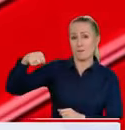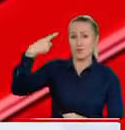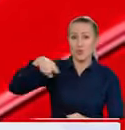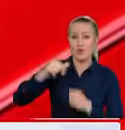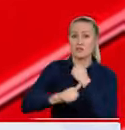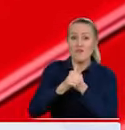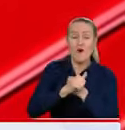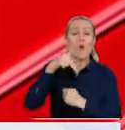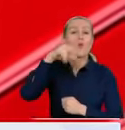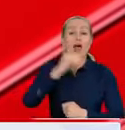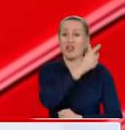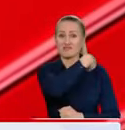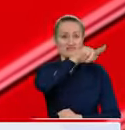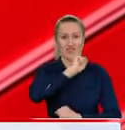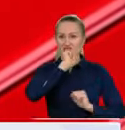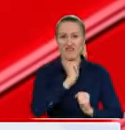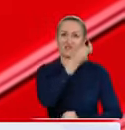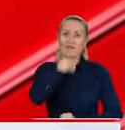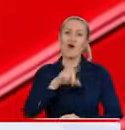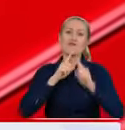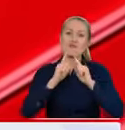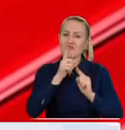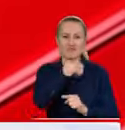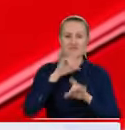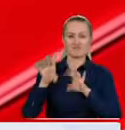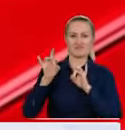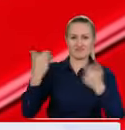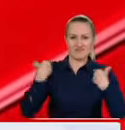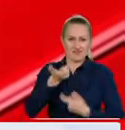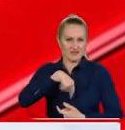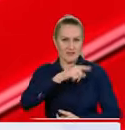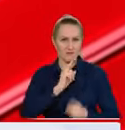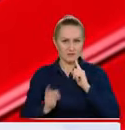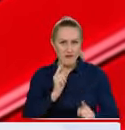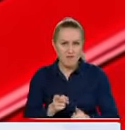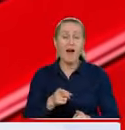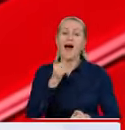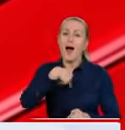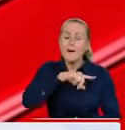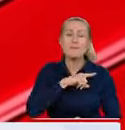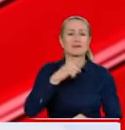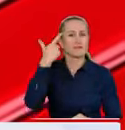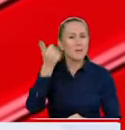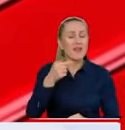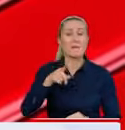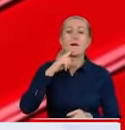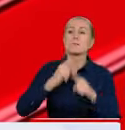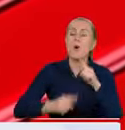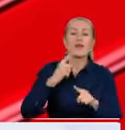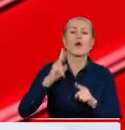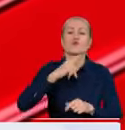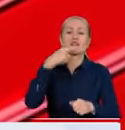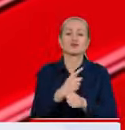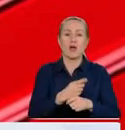Unii Europejskiej nikt nie chce z nami rozmawiać. A trzeba pamiętać przecież, że o tego typu politykach decyduje wspólnota